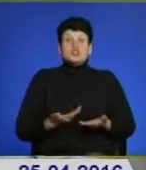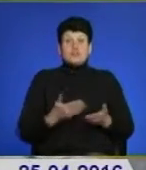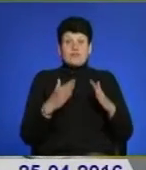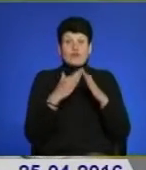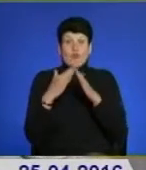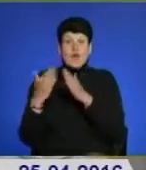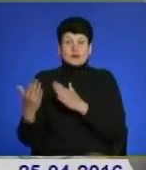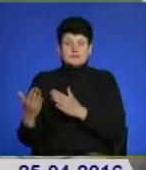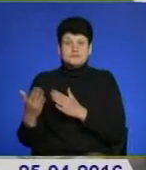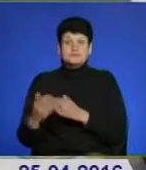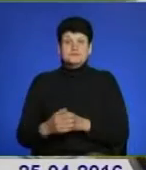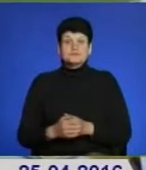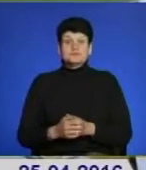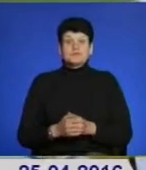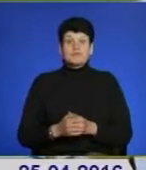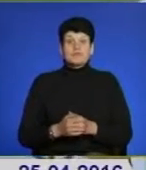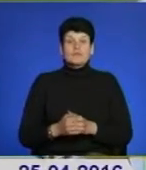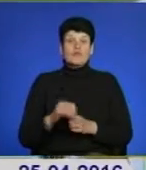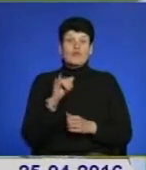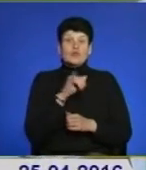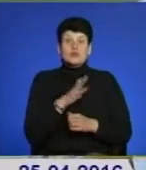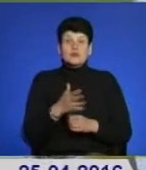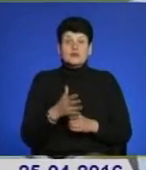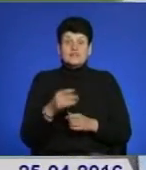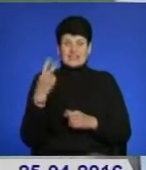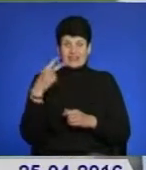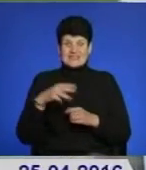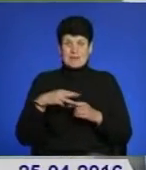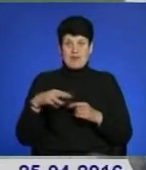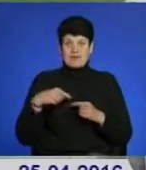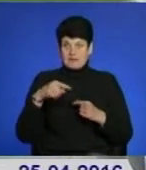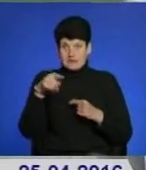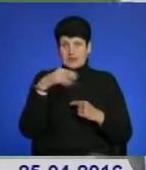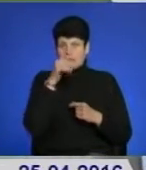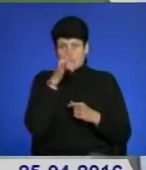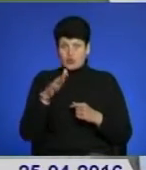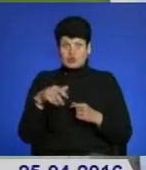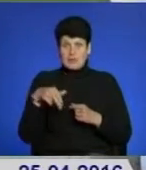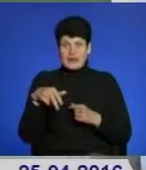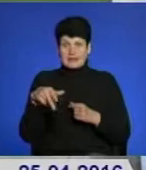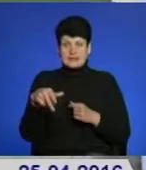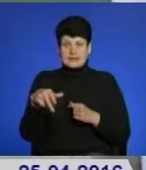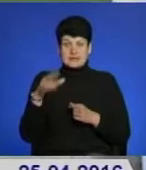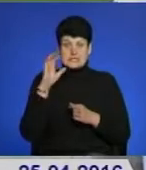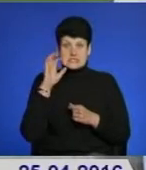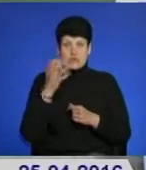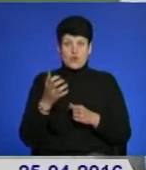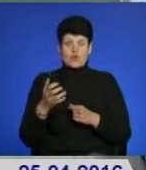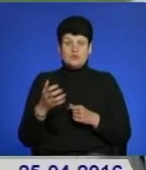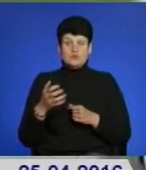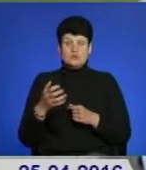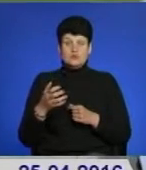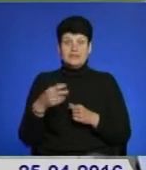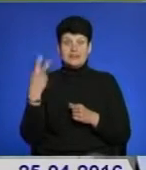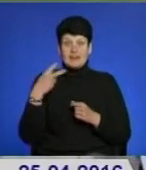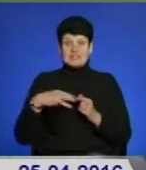домах. Вони що, 20 метрів не годні перейти? Серйозно? Там